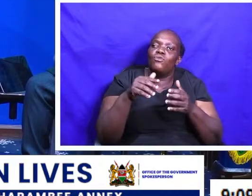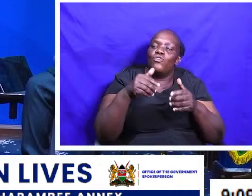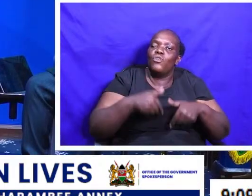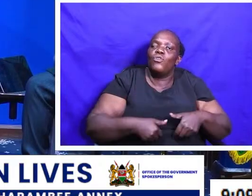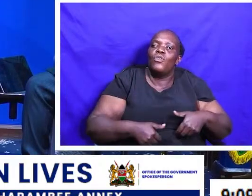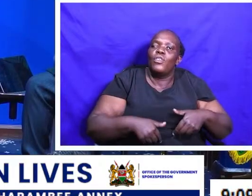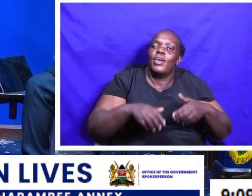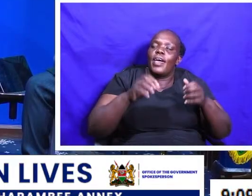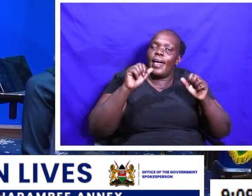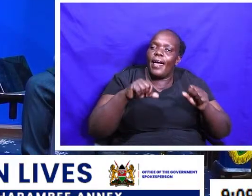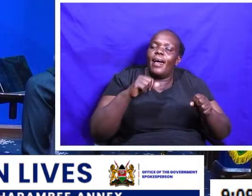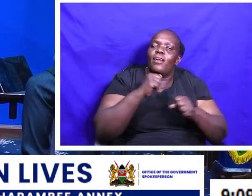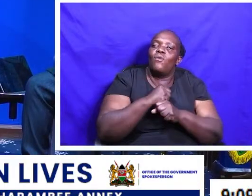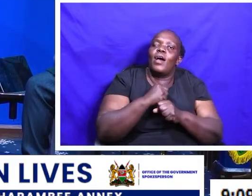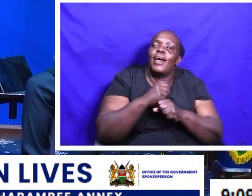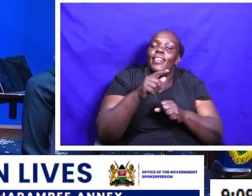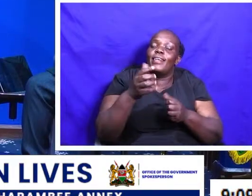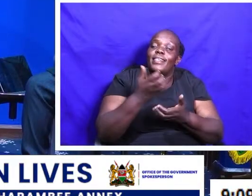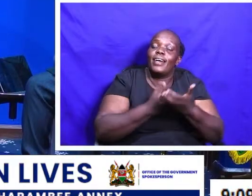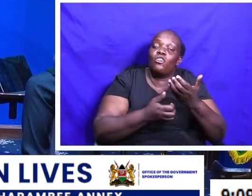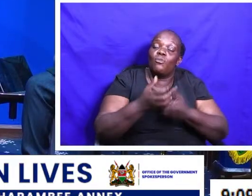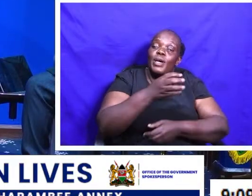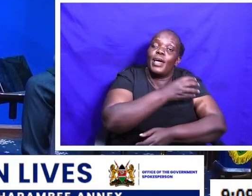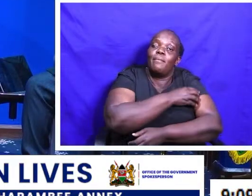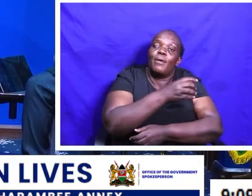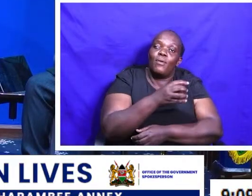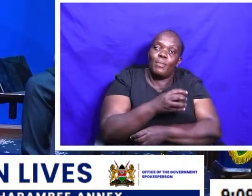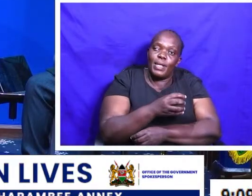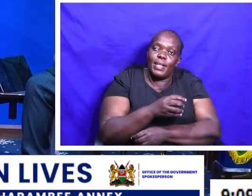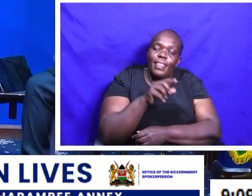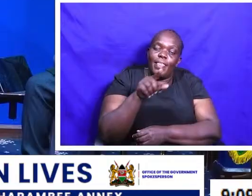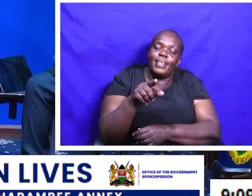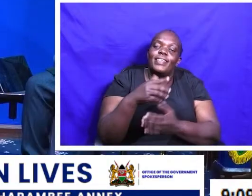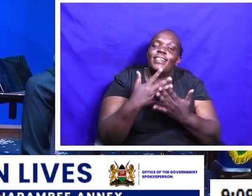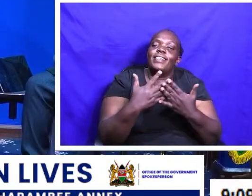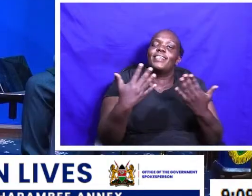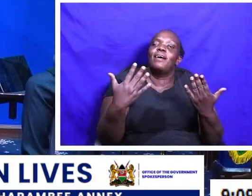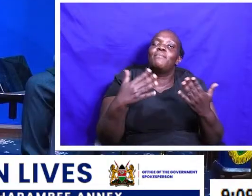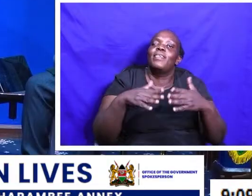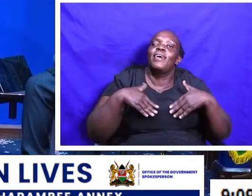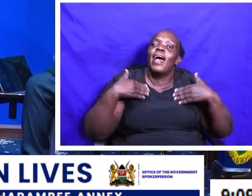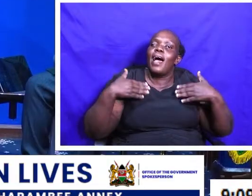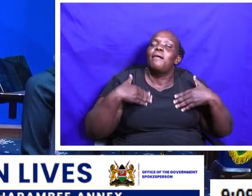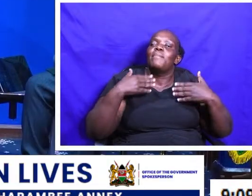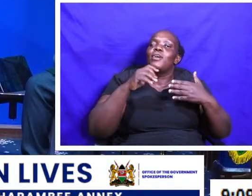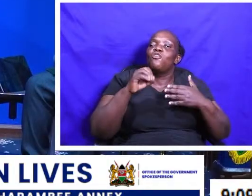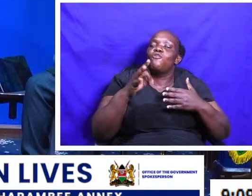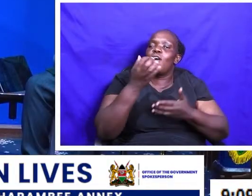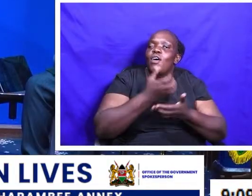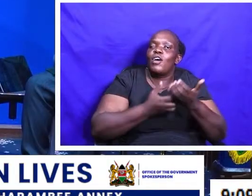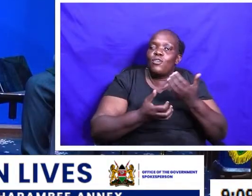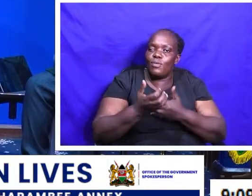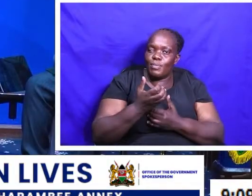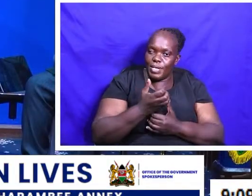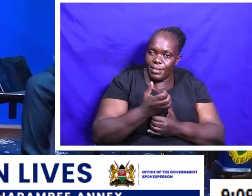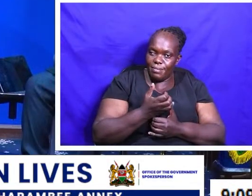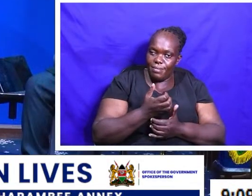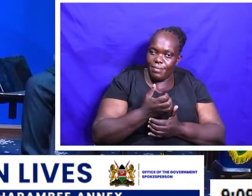vijana muungane mfanye, and that is economic empowerment. Na hiyo ndio kitu ambayo inamfurahisha kwa hii